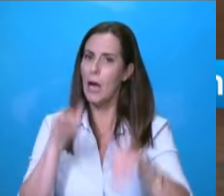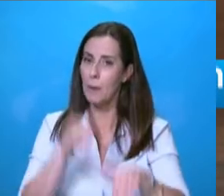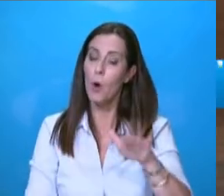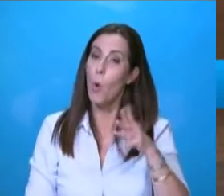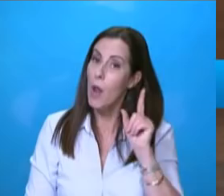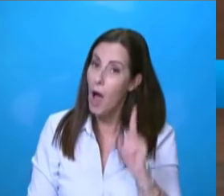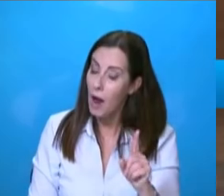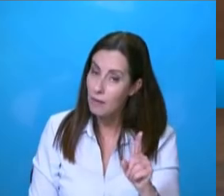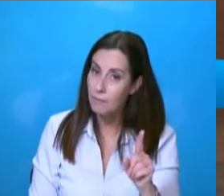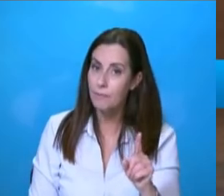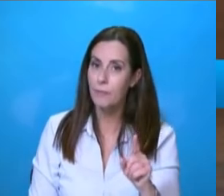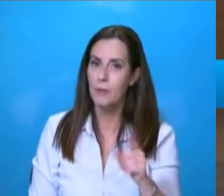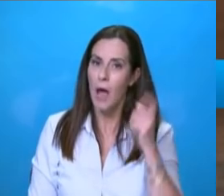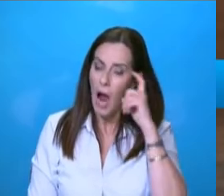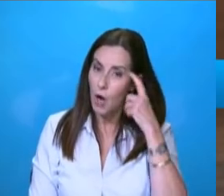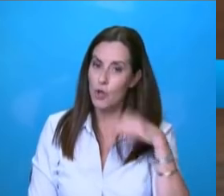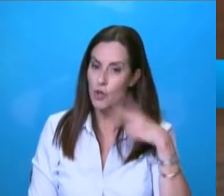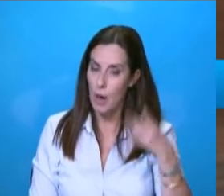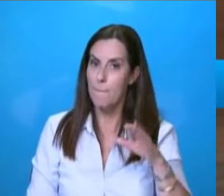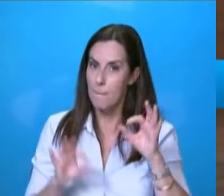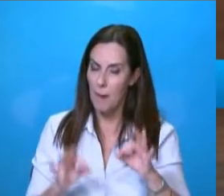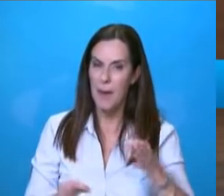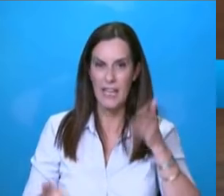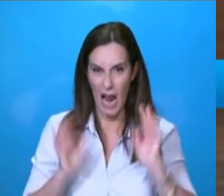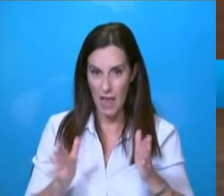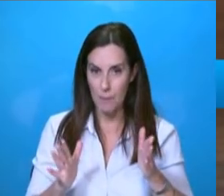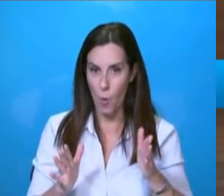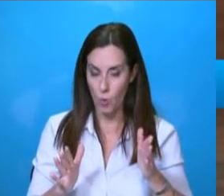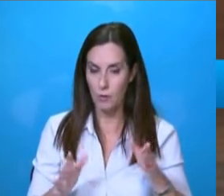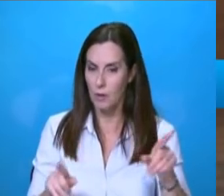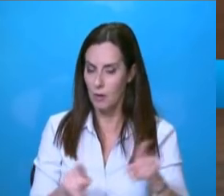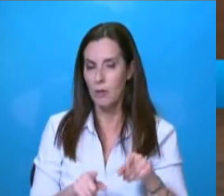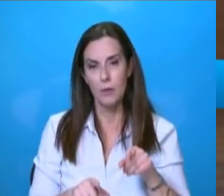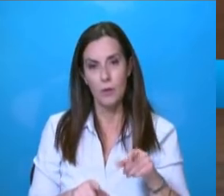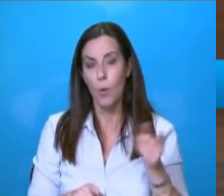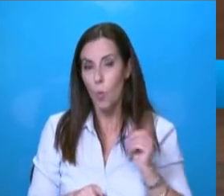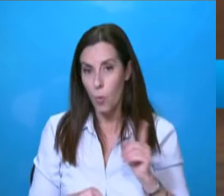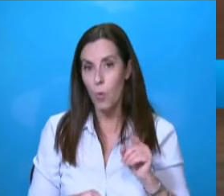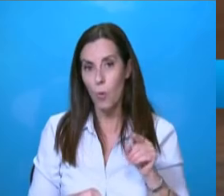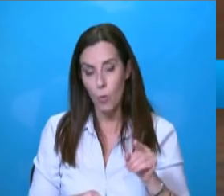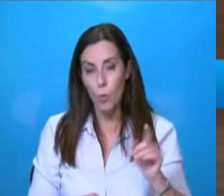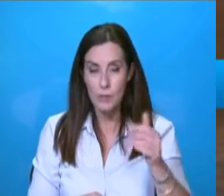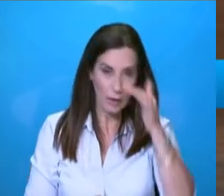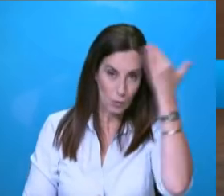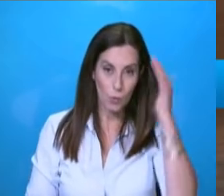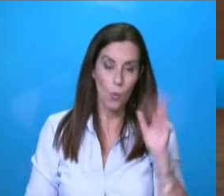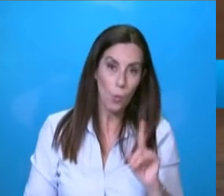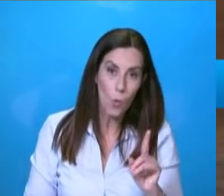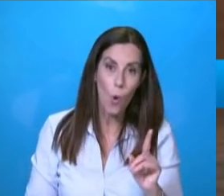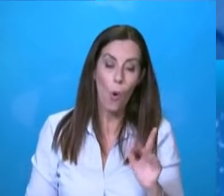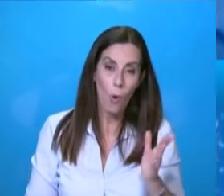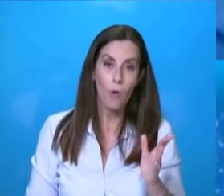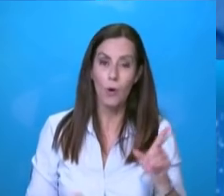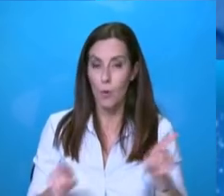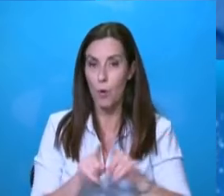אולי דוריה החשש שתתפתח באמת אלימות בקנה מידה כפי שמתואר הוא מוגזם קצת, או הוא לא